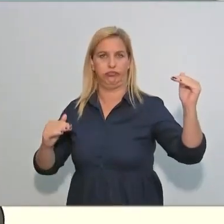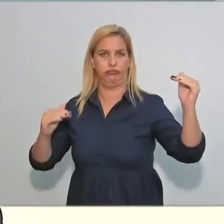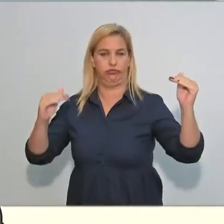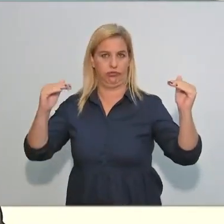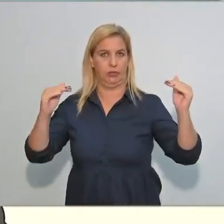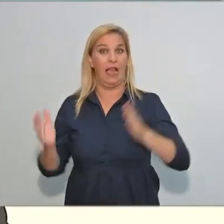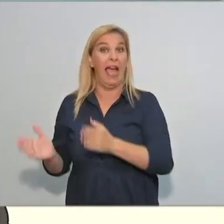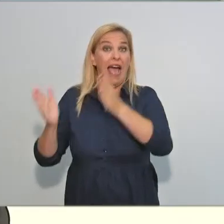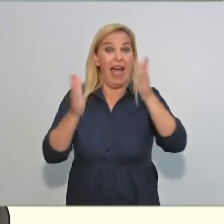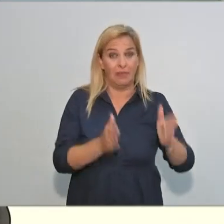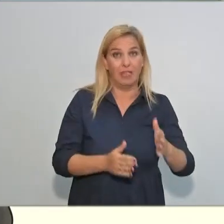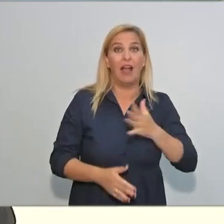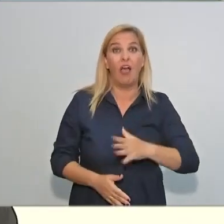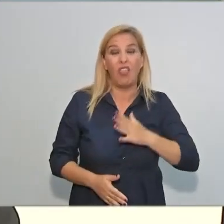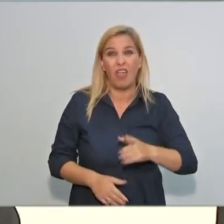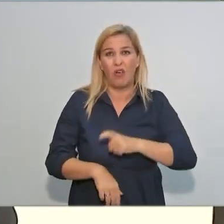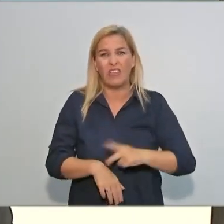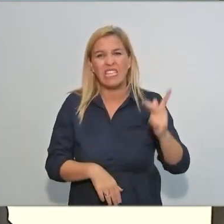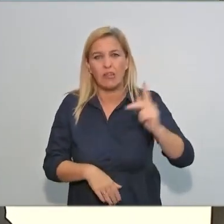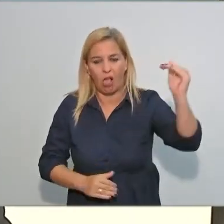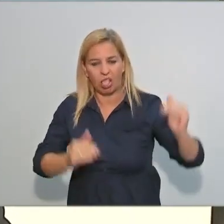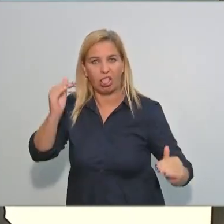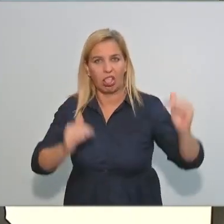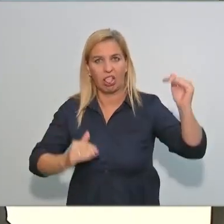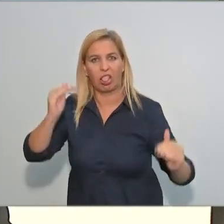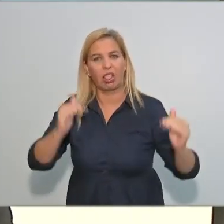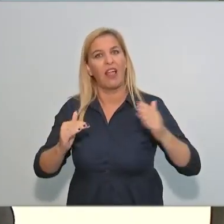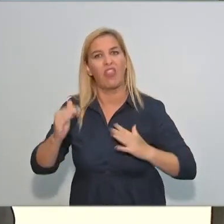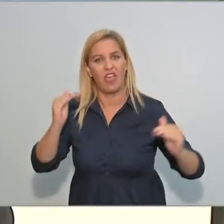των κοινωνικών και περιφερειακών ανισοτήτων στο εσωτερικό της πατρίδας μας.